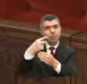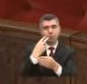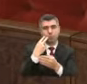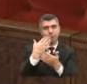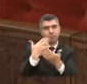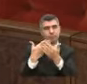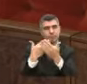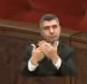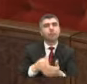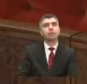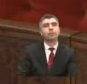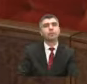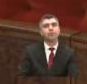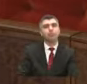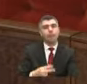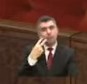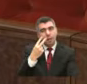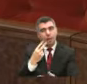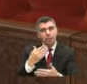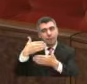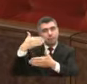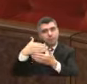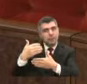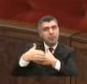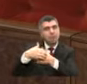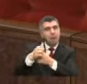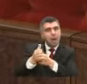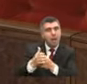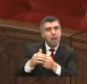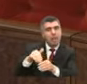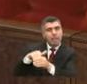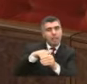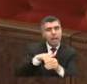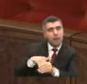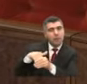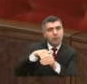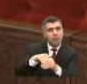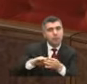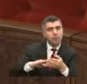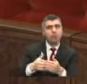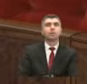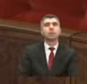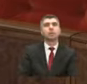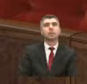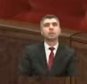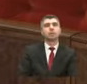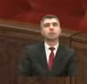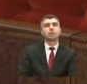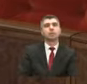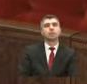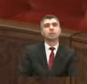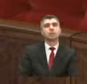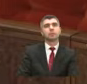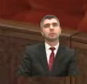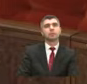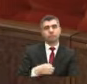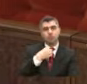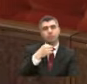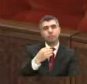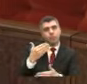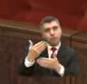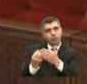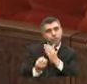نوقفوا على الاشغال اللي كاينه في بركان وفي توريرت، واعطاء ايضا الفرصه لخلق هذا